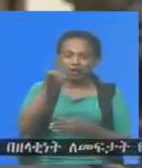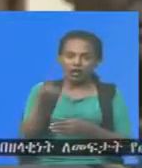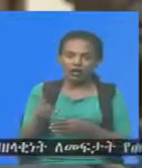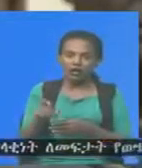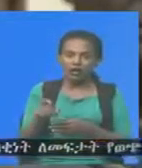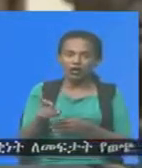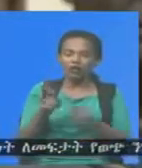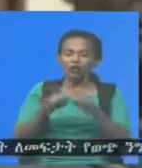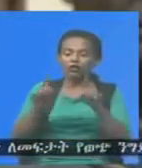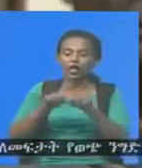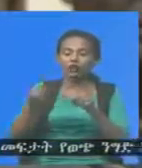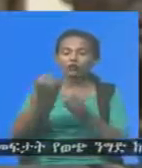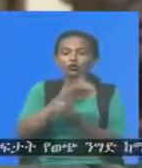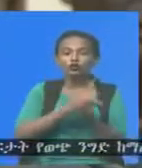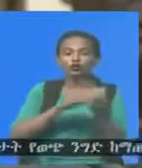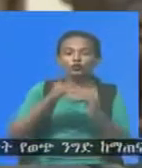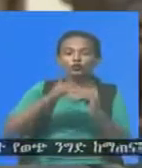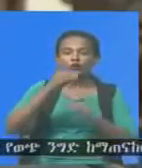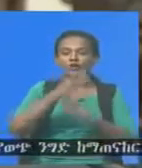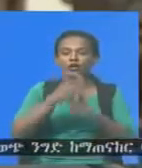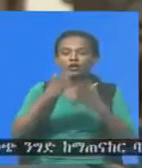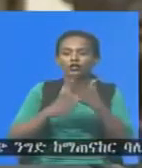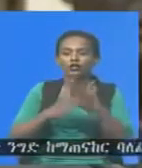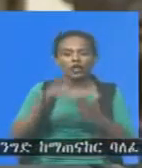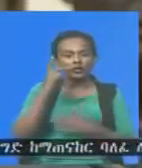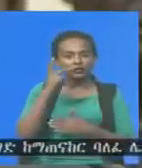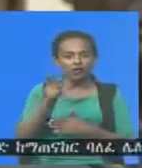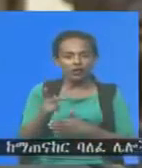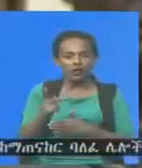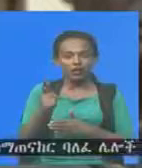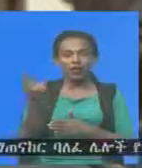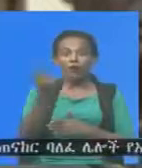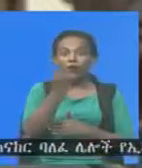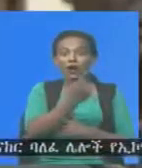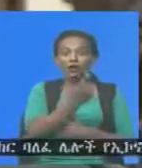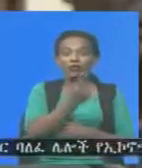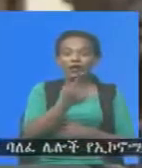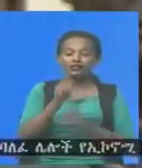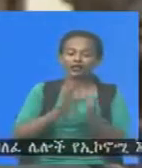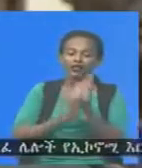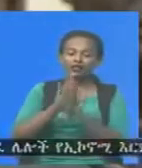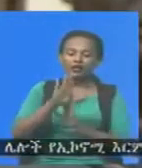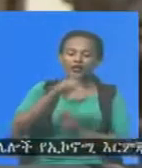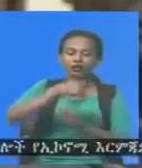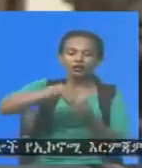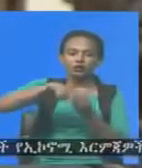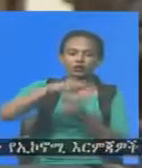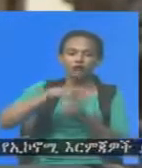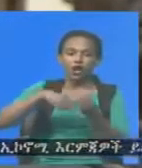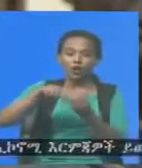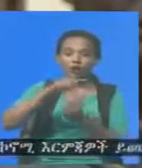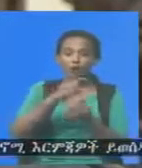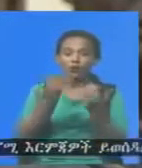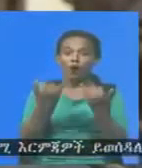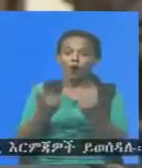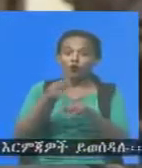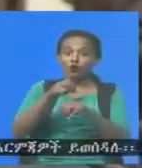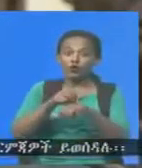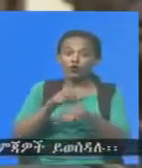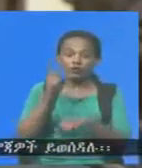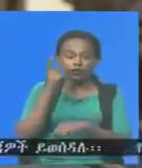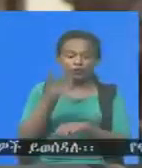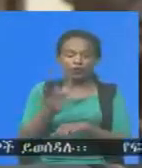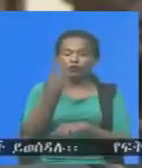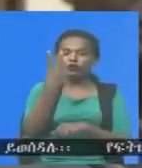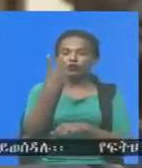በታዳጊ ክልሎች በከፍተኛ ደረጃ ይታያል። በአንዳንድ ታዳጊ ክልሎች አካባቢ በአሁን ወቅት የሚስተዋሉ